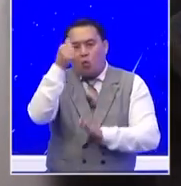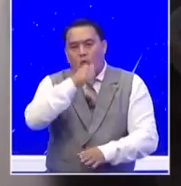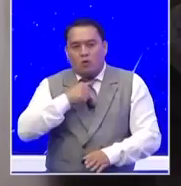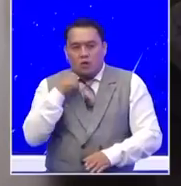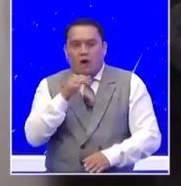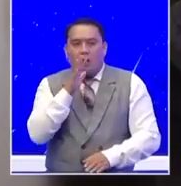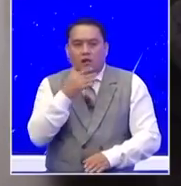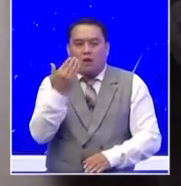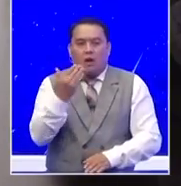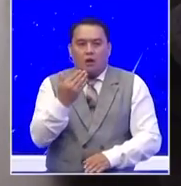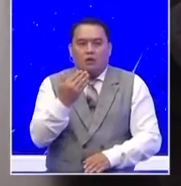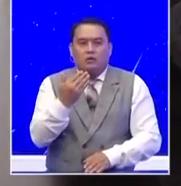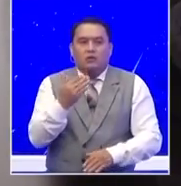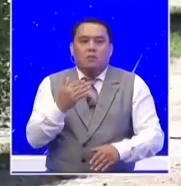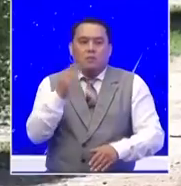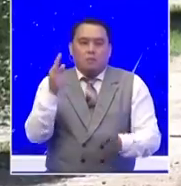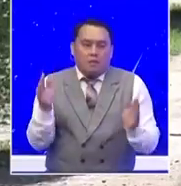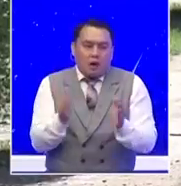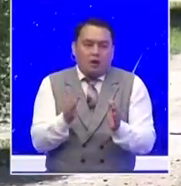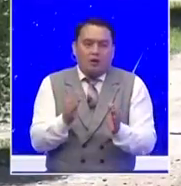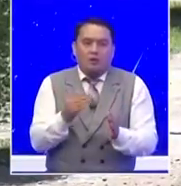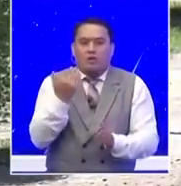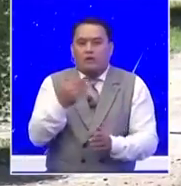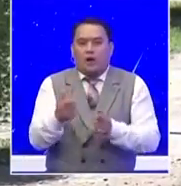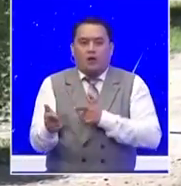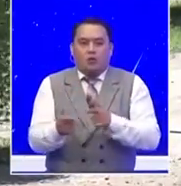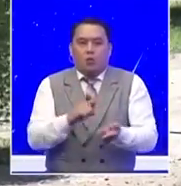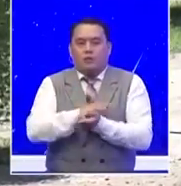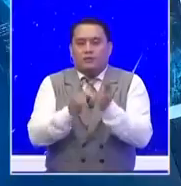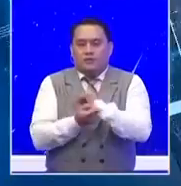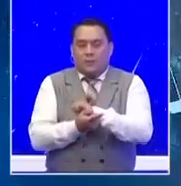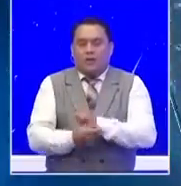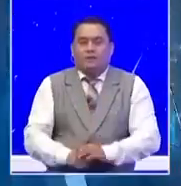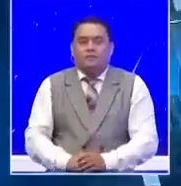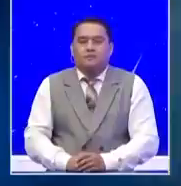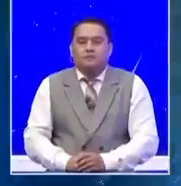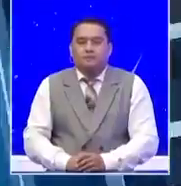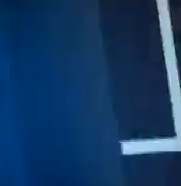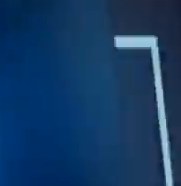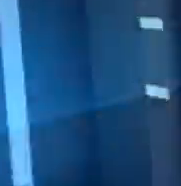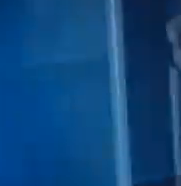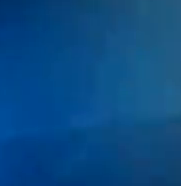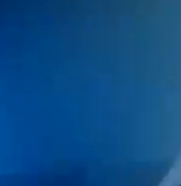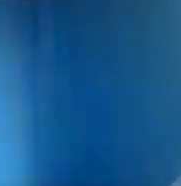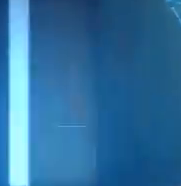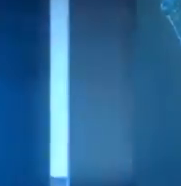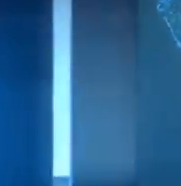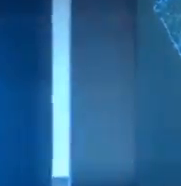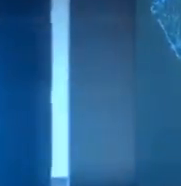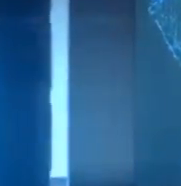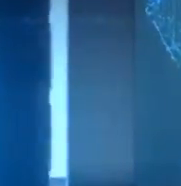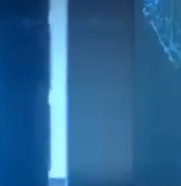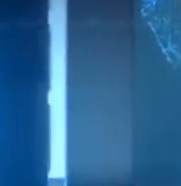уверяет девушка, им бы и избушка сошла. В замок ее она готова превратить сама. Айнур Мейрханова, Жаик Курманбаев, телеканал ЖТСУ.